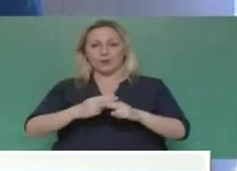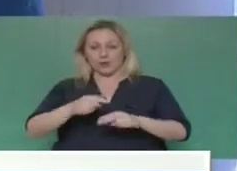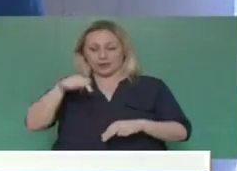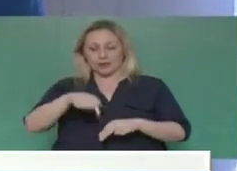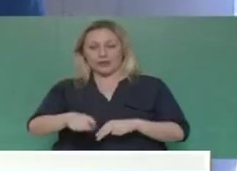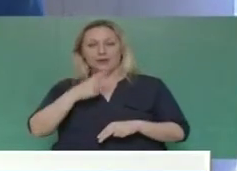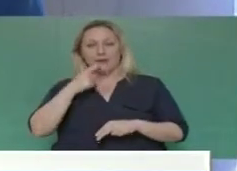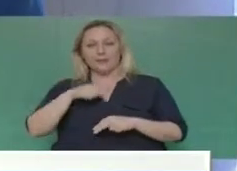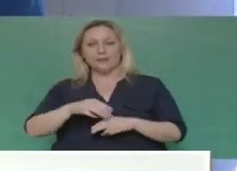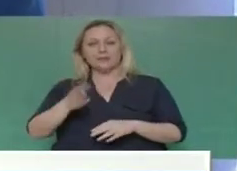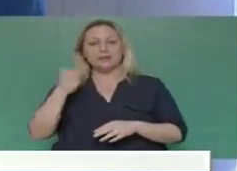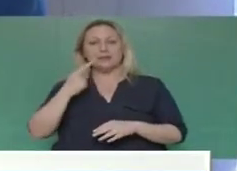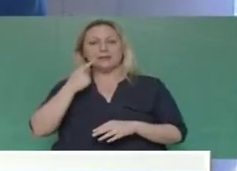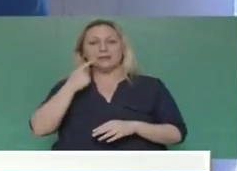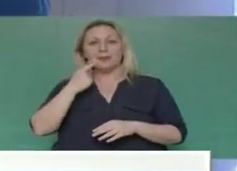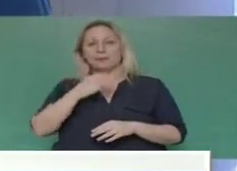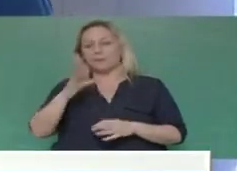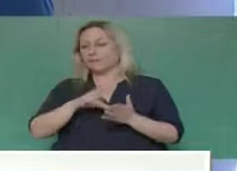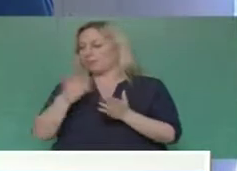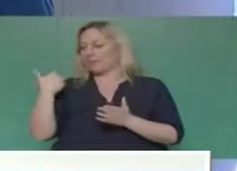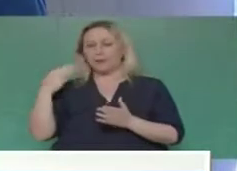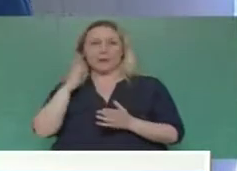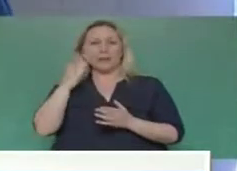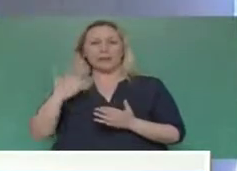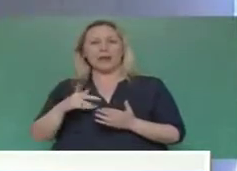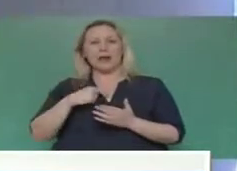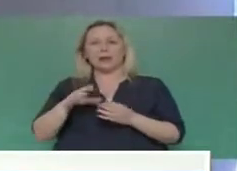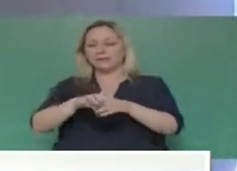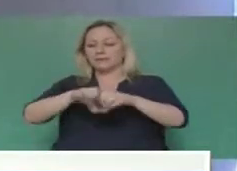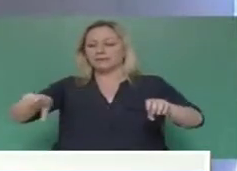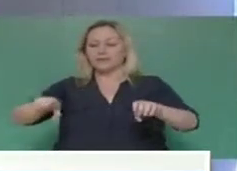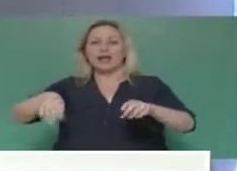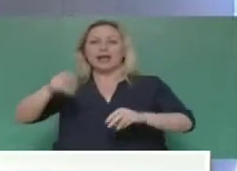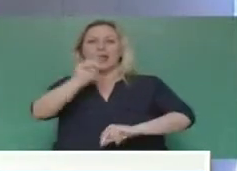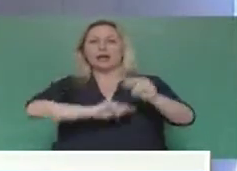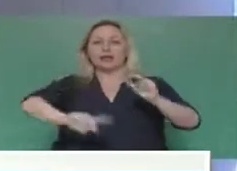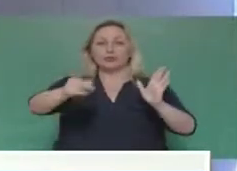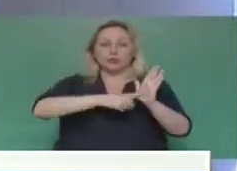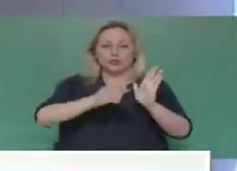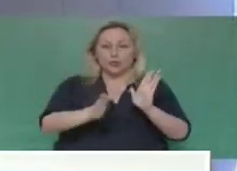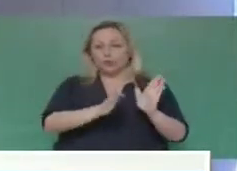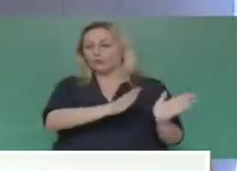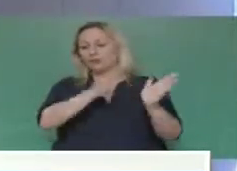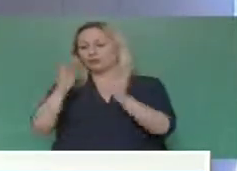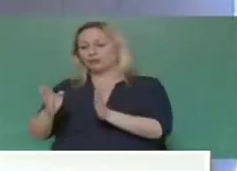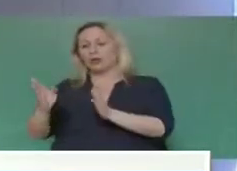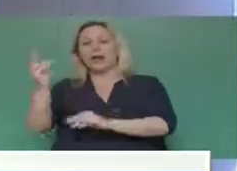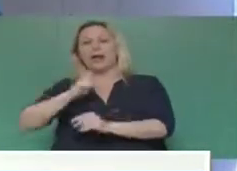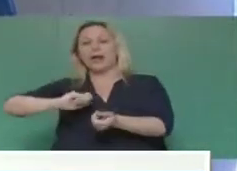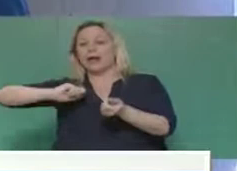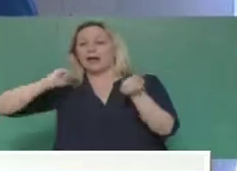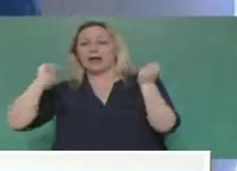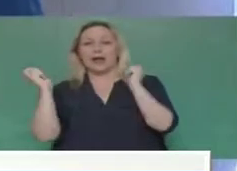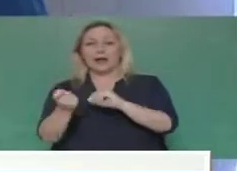μιλήσω παρακάτω, διαχωρίζει το θέμα, ξεχωριστός εκλογικός νόμος, ξεχωριστά να μιλήσουμε για τα θέματα που αφορούν τις μεταρρυθμίσεις για την οικονομική και